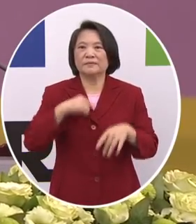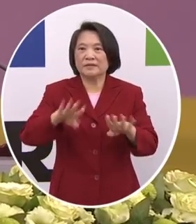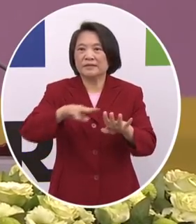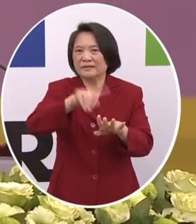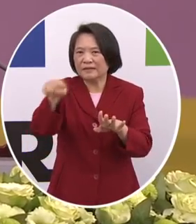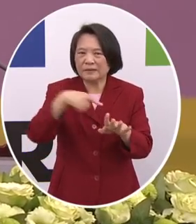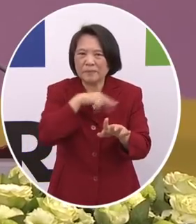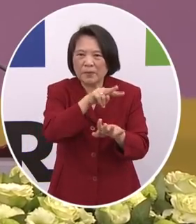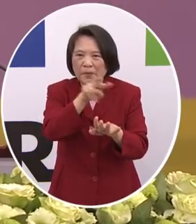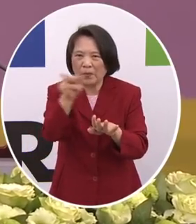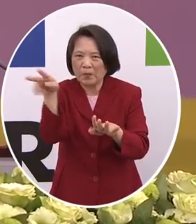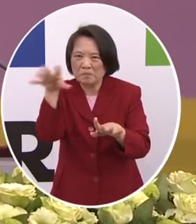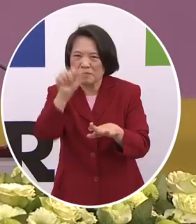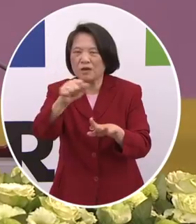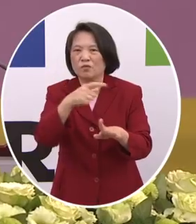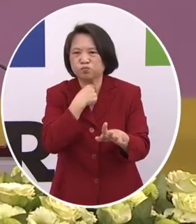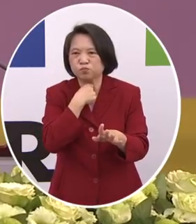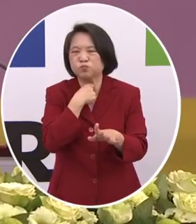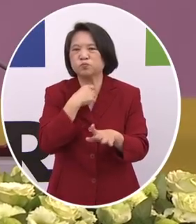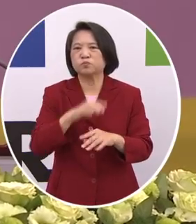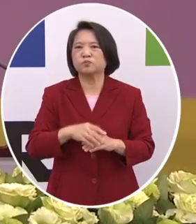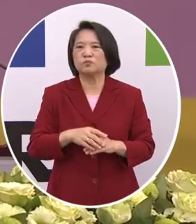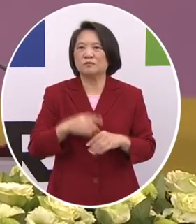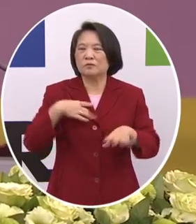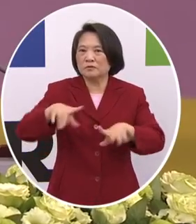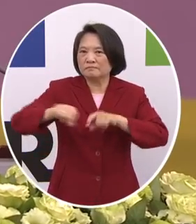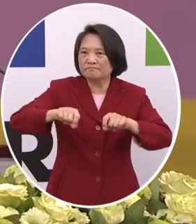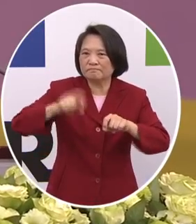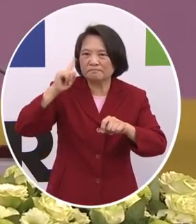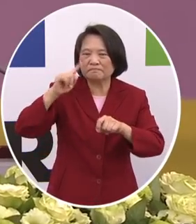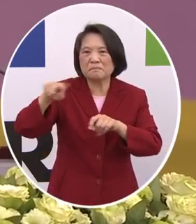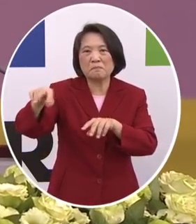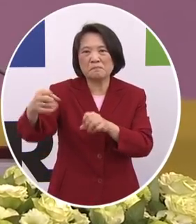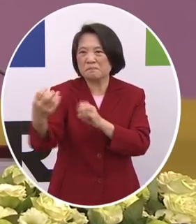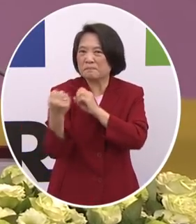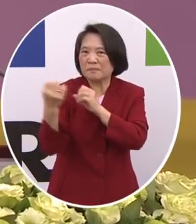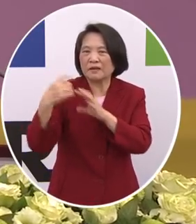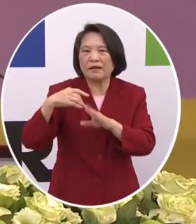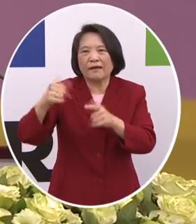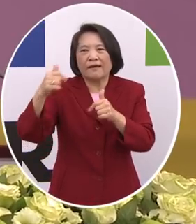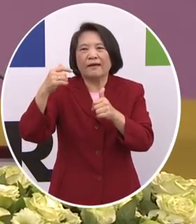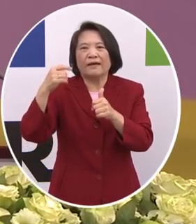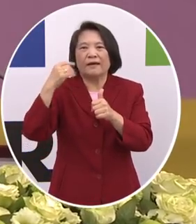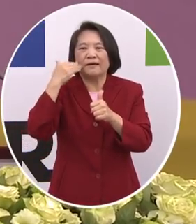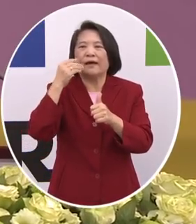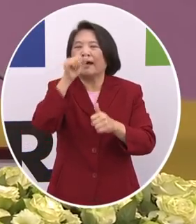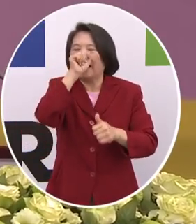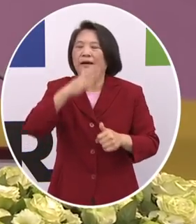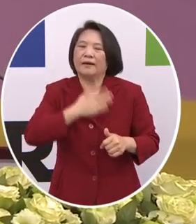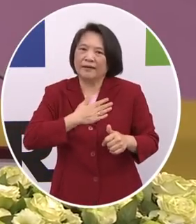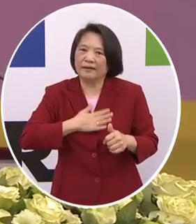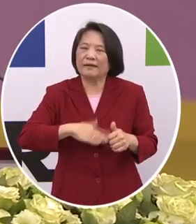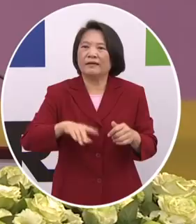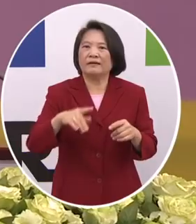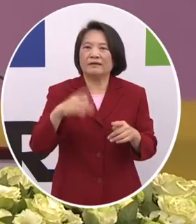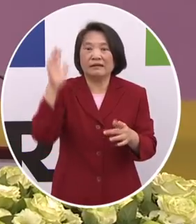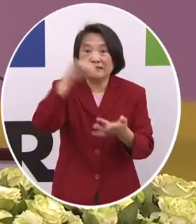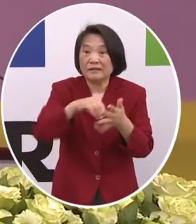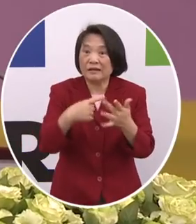势，激化冲突或者妥协屈从，都只会自私一